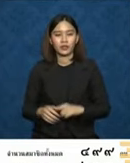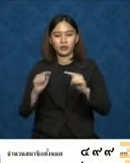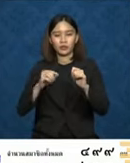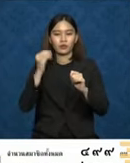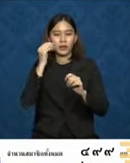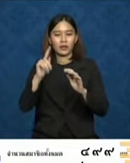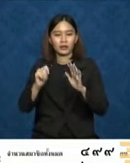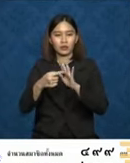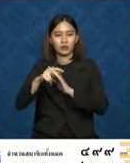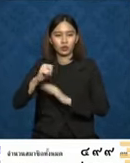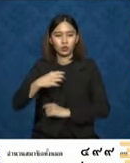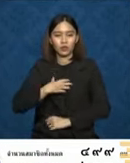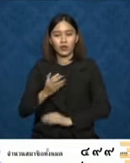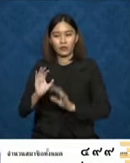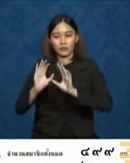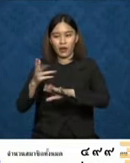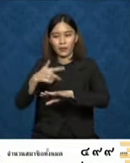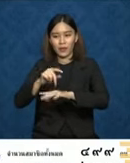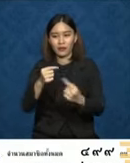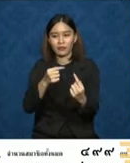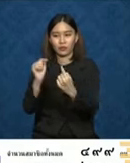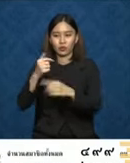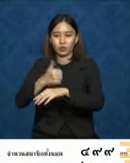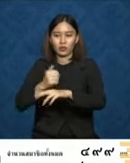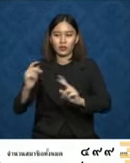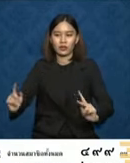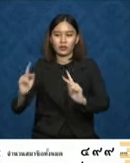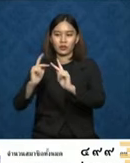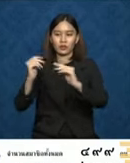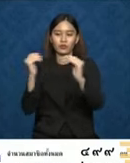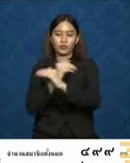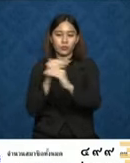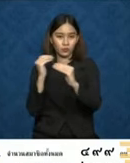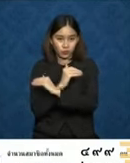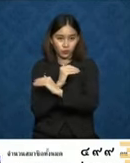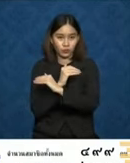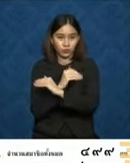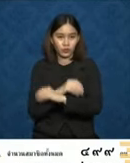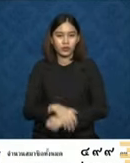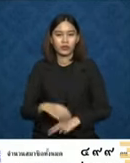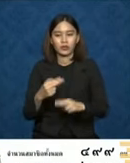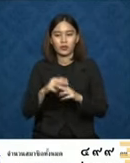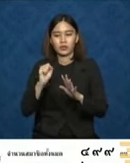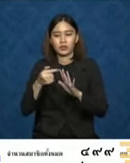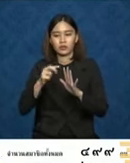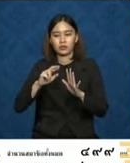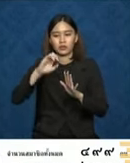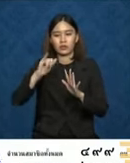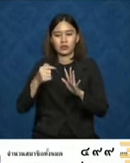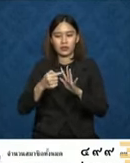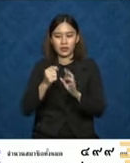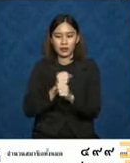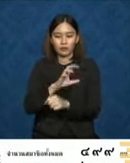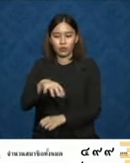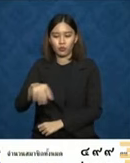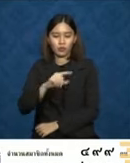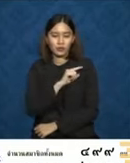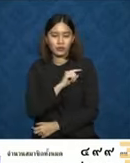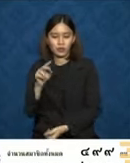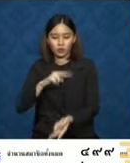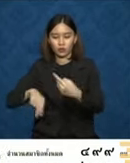อำเภอนาจหลวยดิฉันขอฝากท่านประธานถึงท่านรัฐมนตรีว่าการกระทรวงคมนาคมคณะท่านสุริยจึงรุ่งเรืองกิจและหน่วยงานที่รับผิด